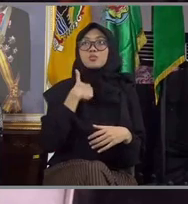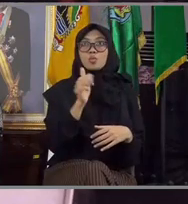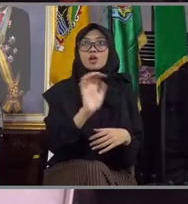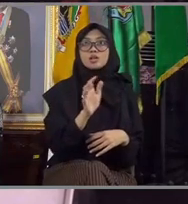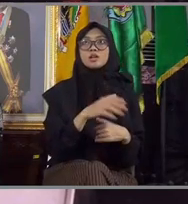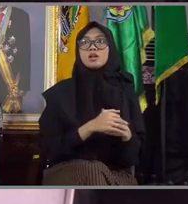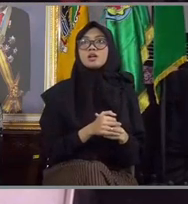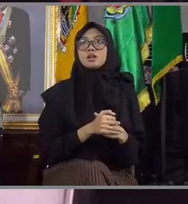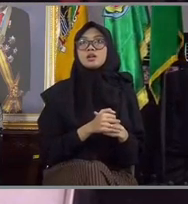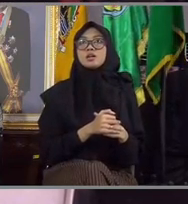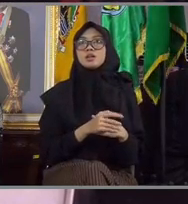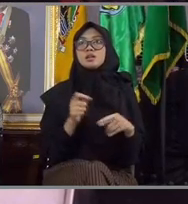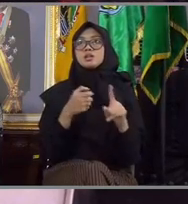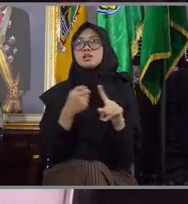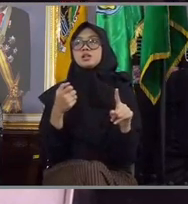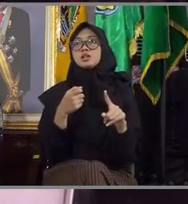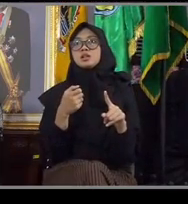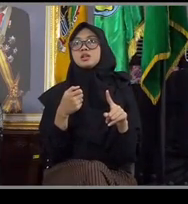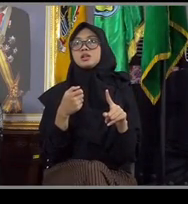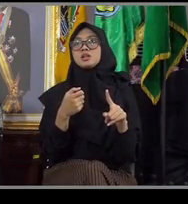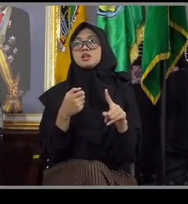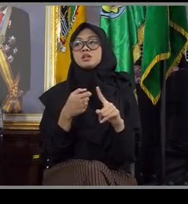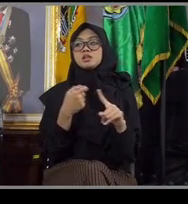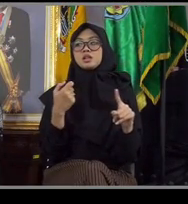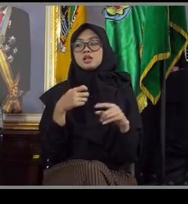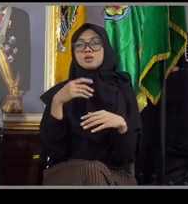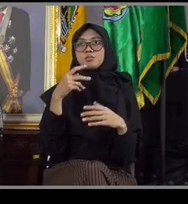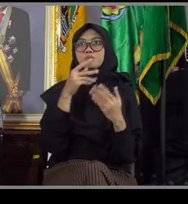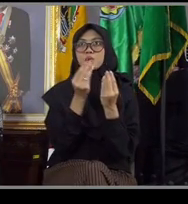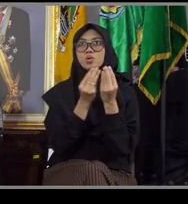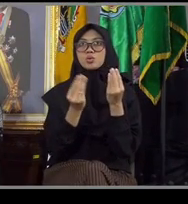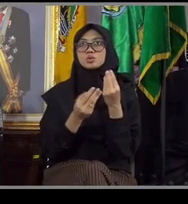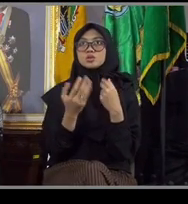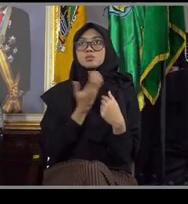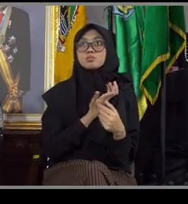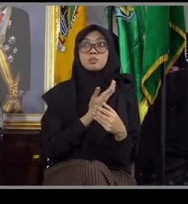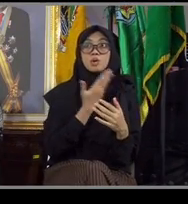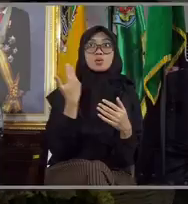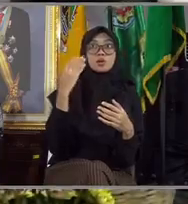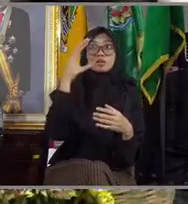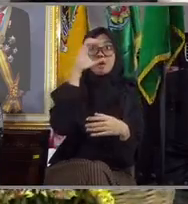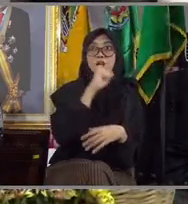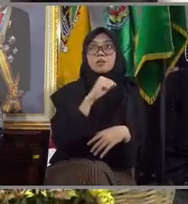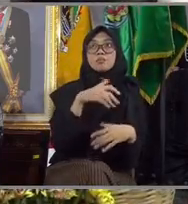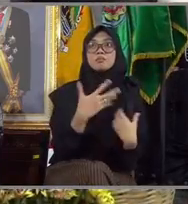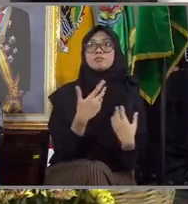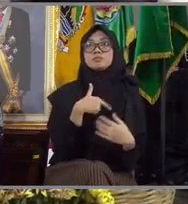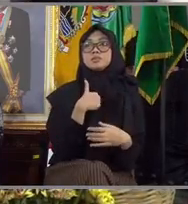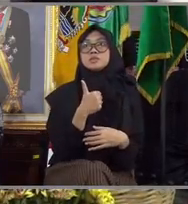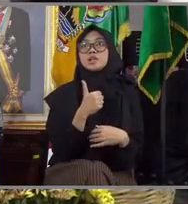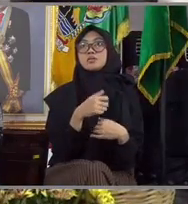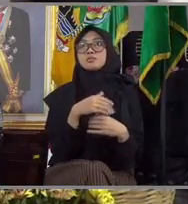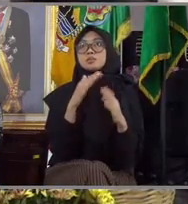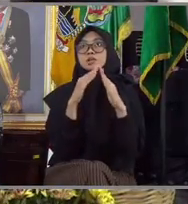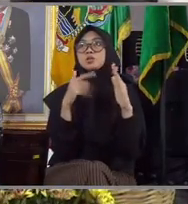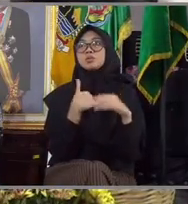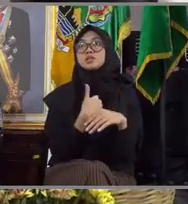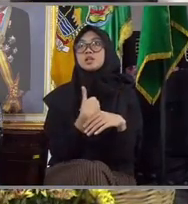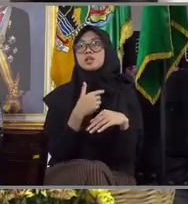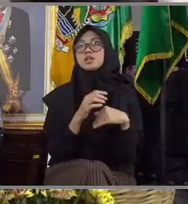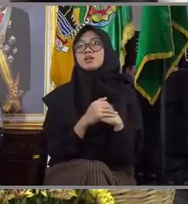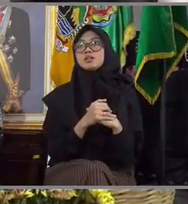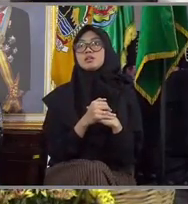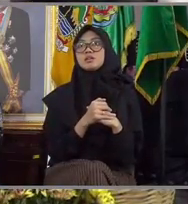dari pengurus dari pesuruh boleh-boleh mau nanti malam nanti malam siapa di rumah saya bisa